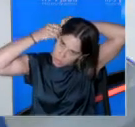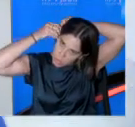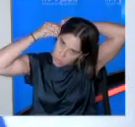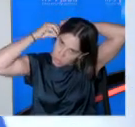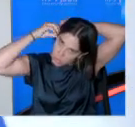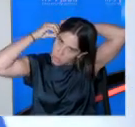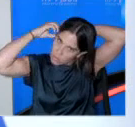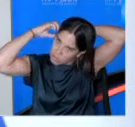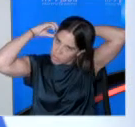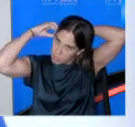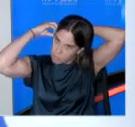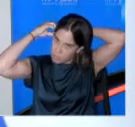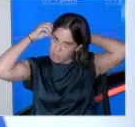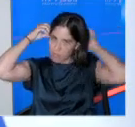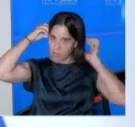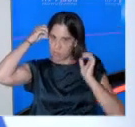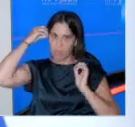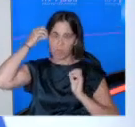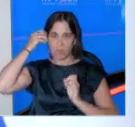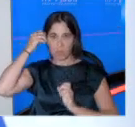ראש הממשלה, מר בנימין, בבקשה.